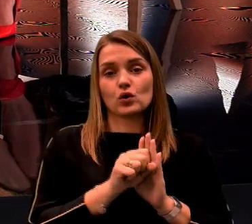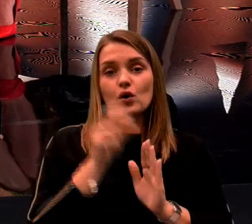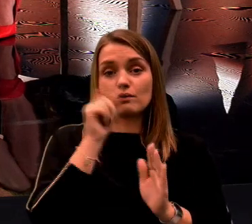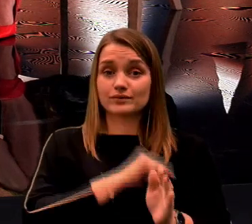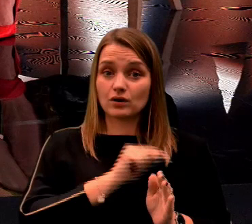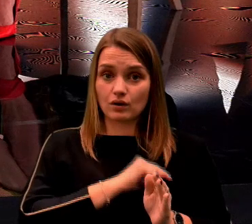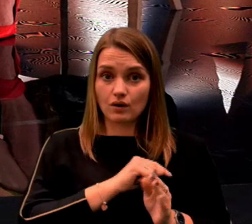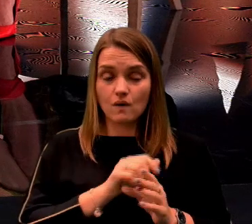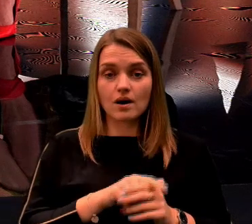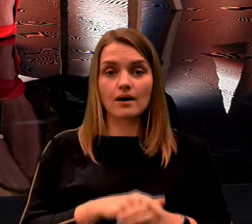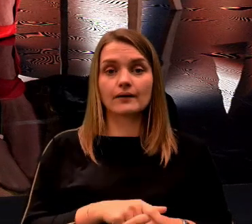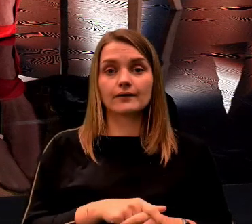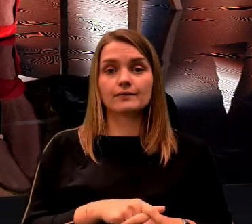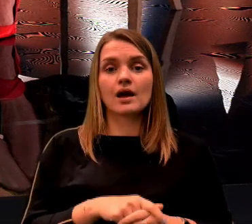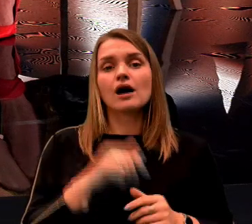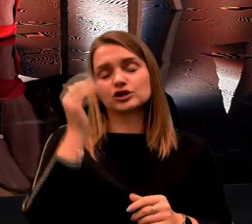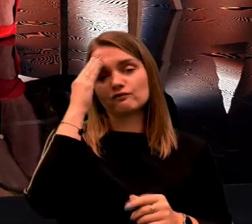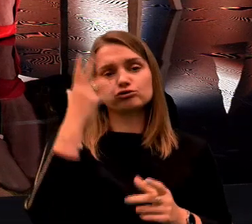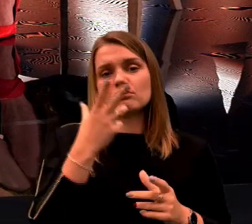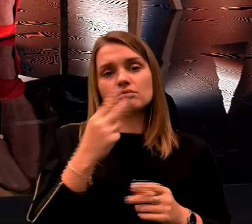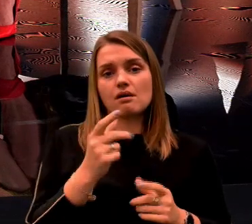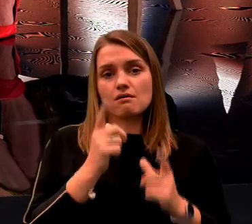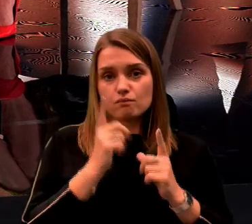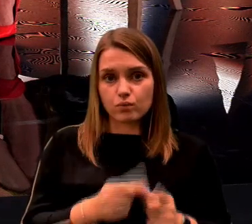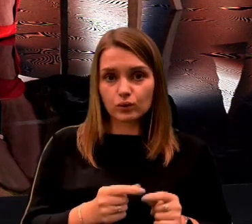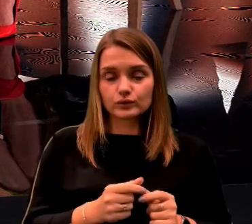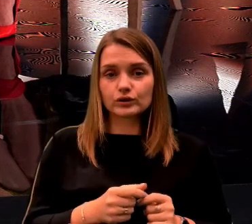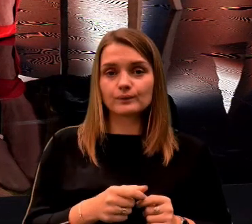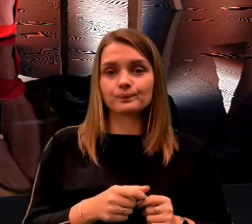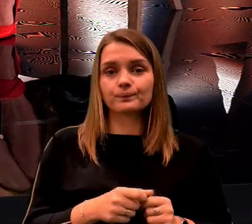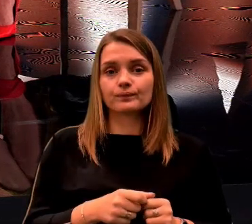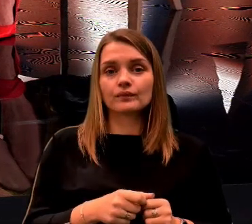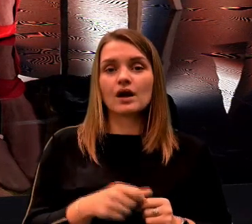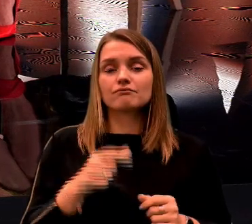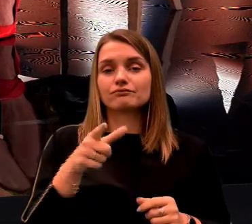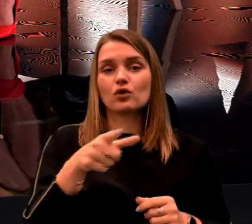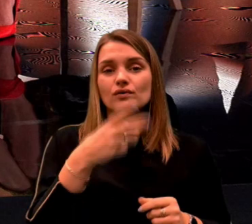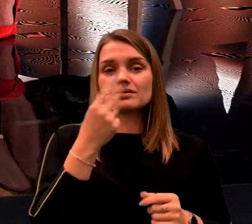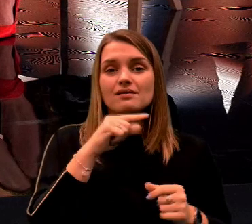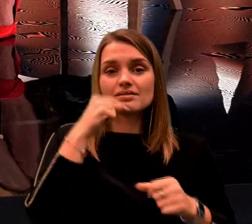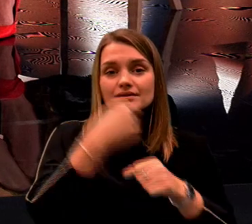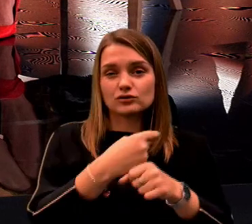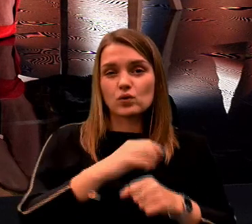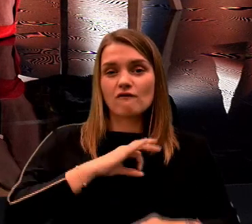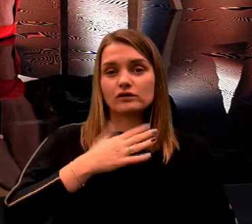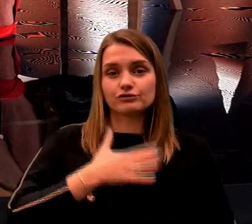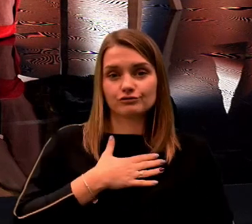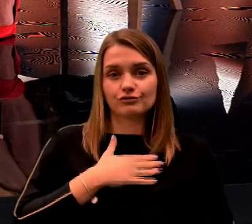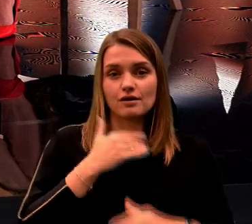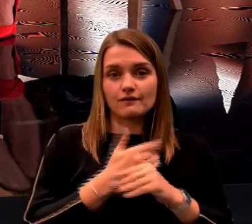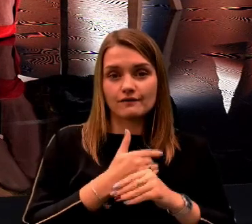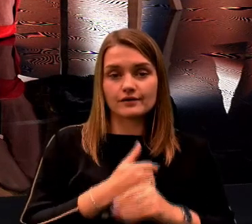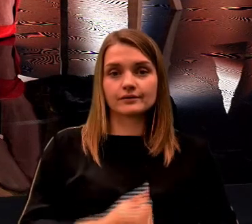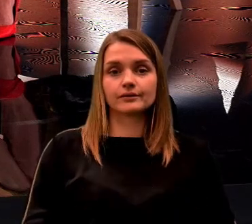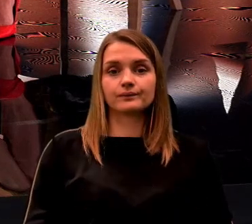wiadomo, że nie pójdzie. O tym, czy on tam jest, czy nie, decydują właściciele.